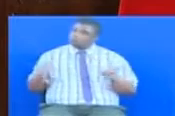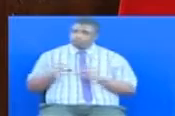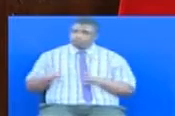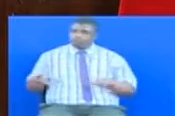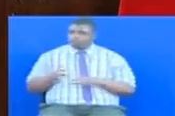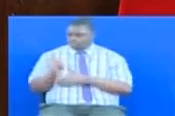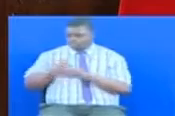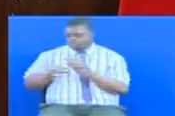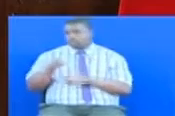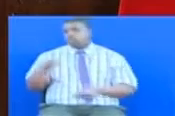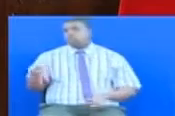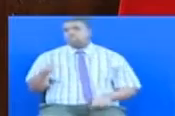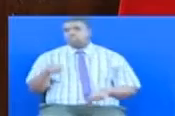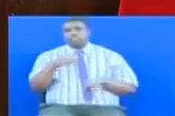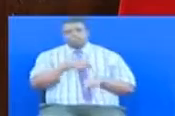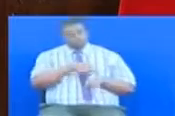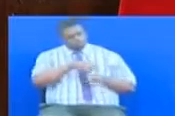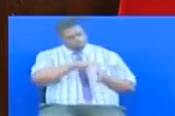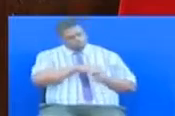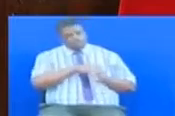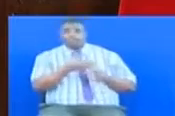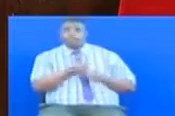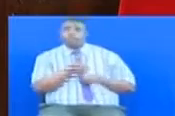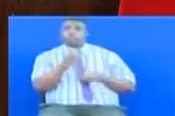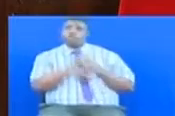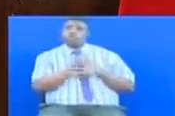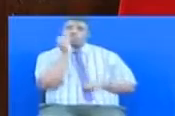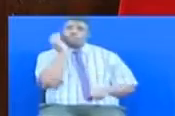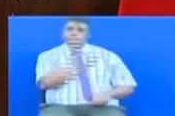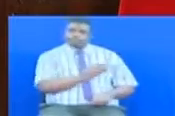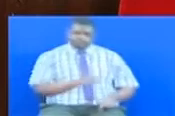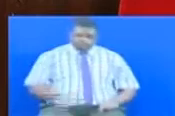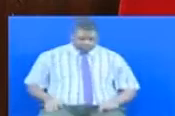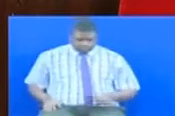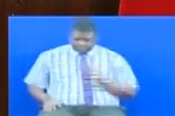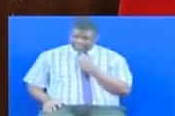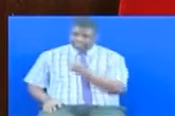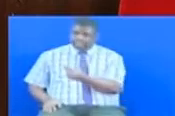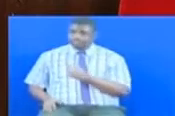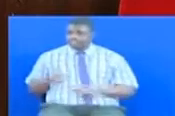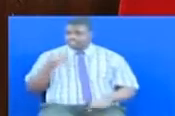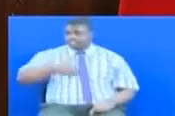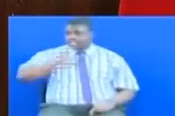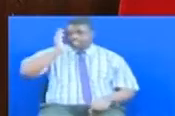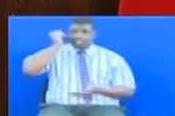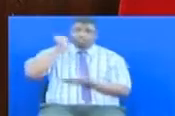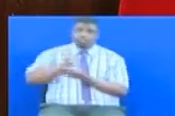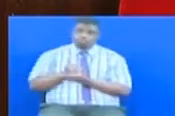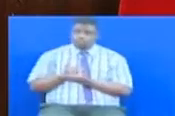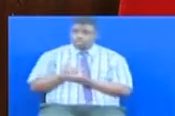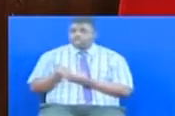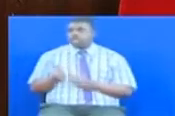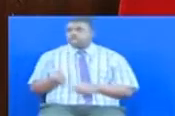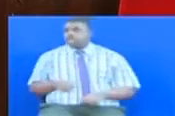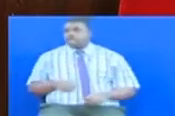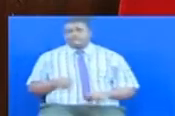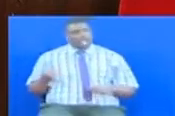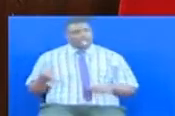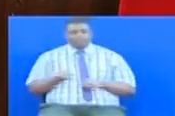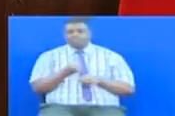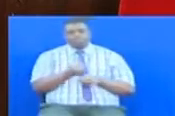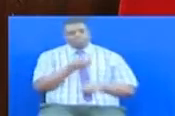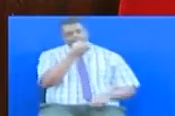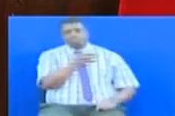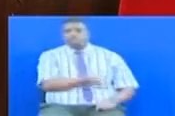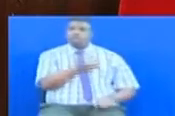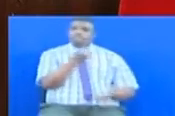zetu wakati zinatumia mapato yake ya ndani moja kwa moja. Kwa mimi niseme serikali inapoamua kufanya kitu haifanyi kwa dhamira mbaya,